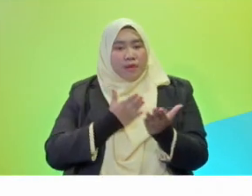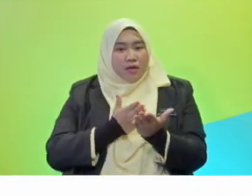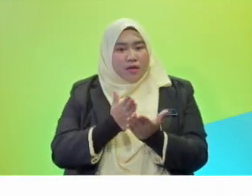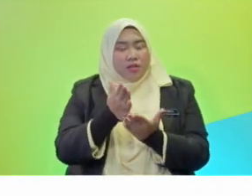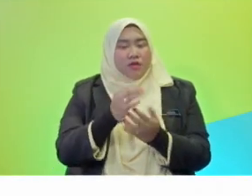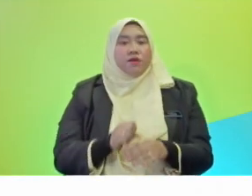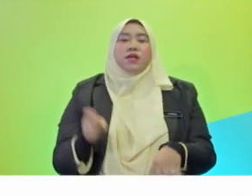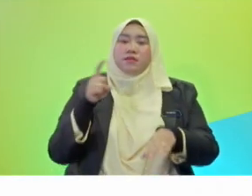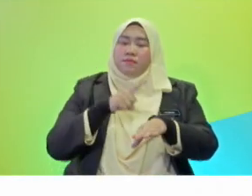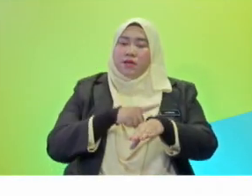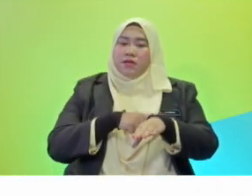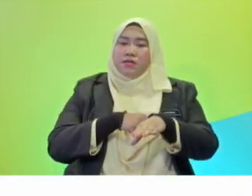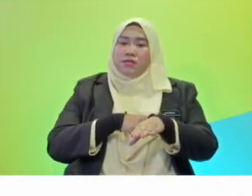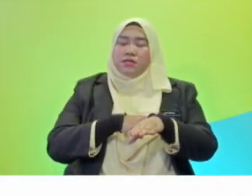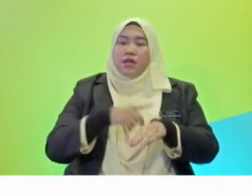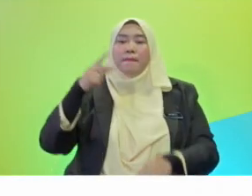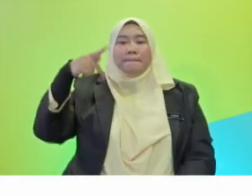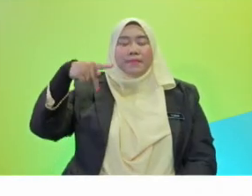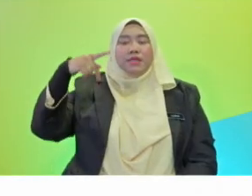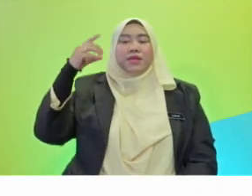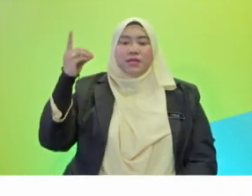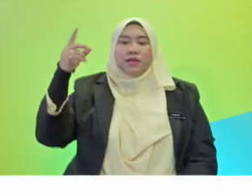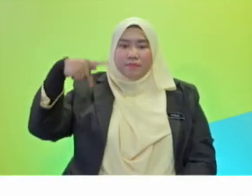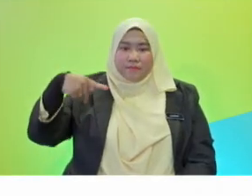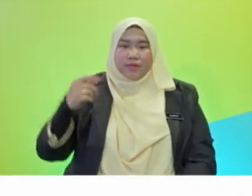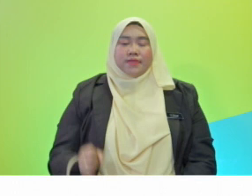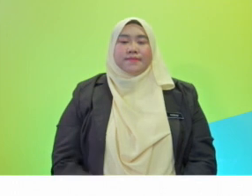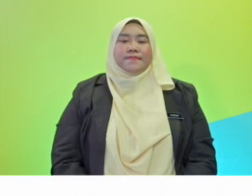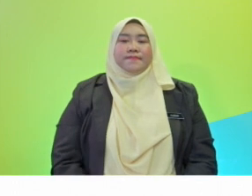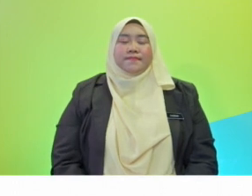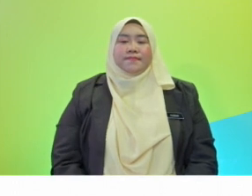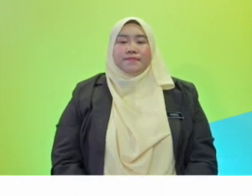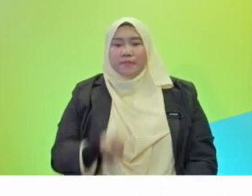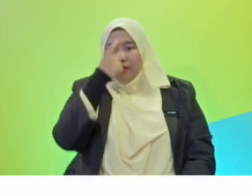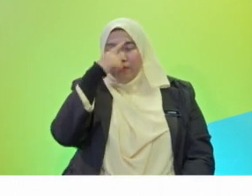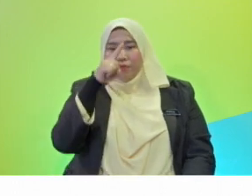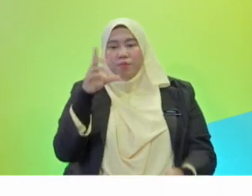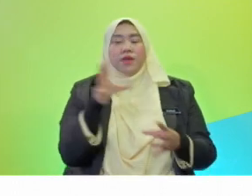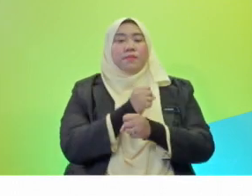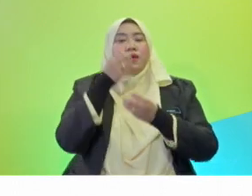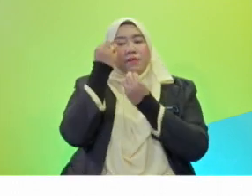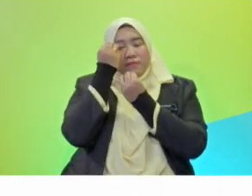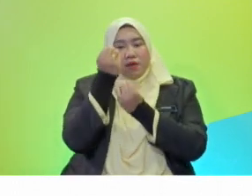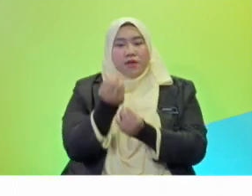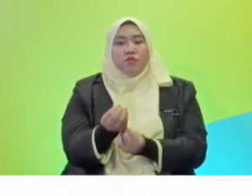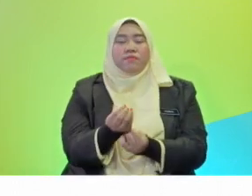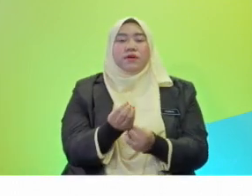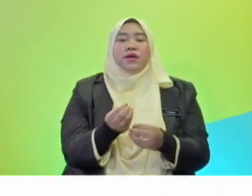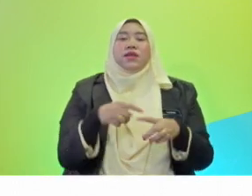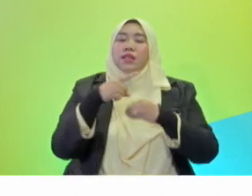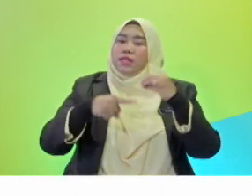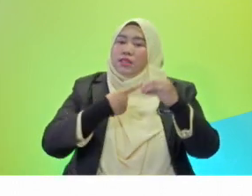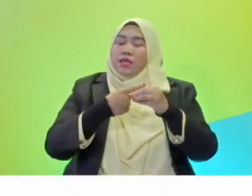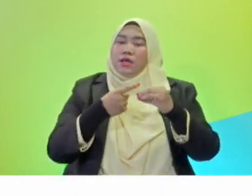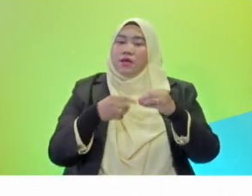semasa pengajaran dan pembelajaran kita Oke dan untuk mendapatkan maklumat tentang perkembangan Oke